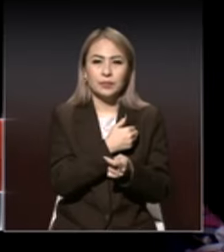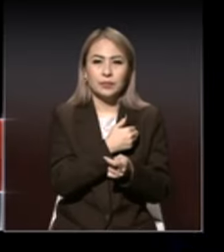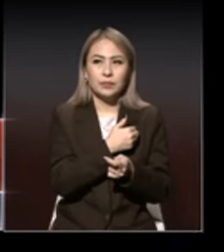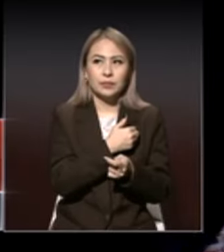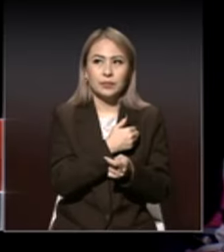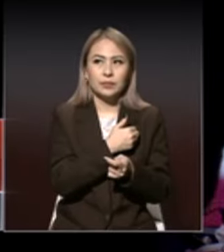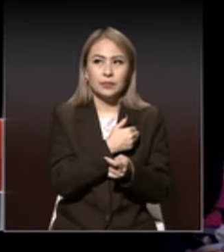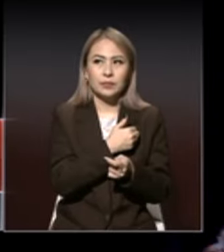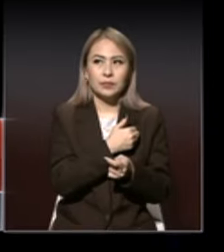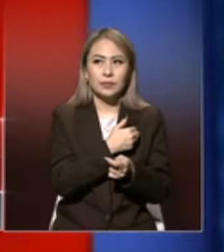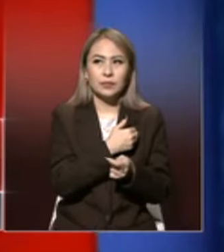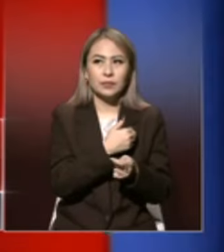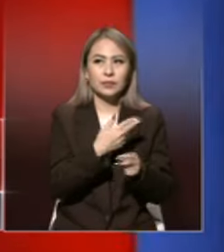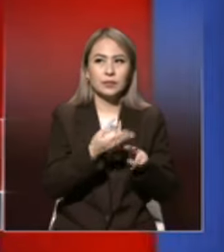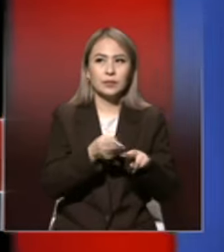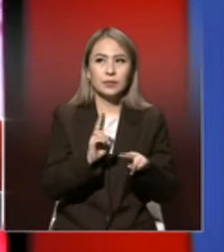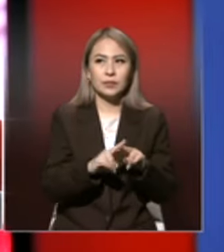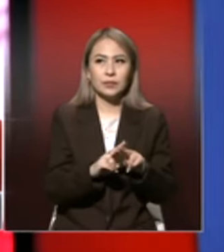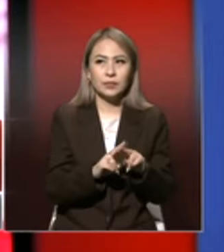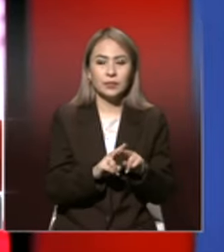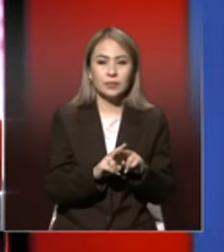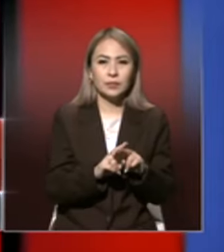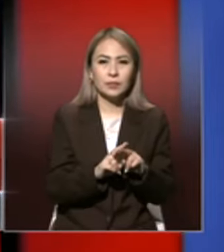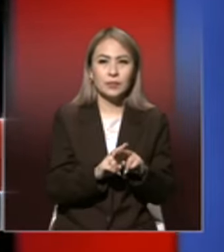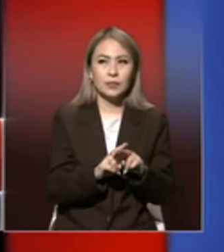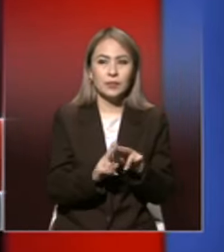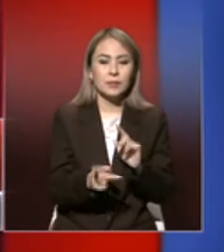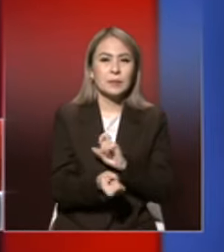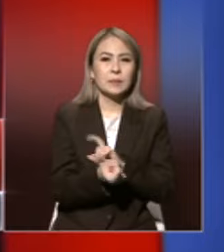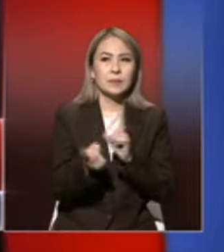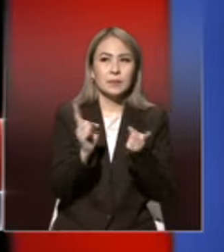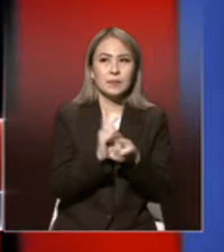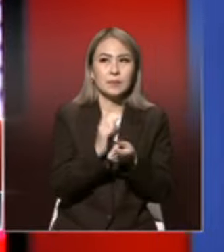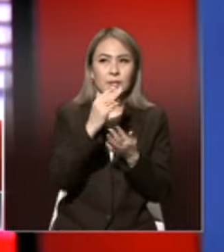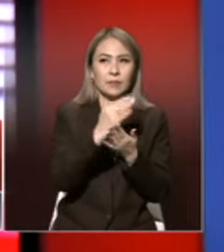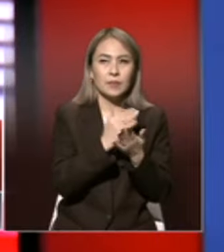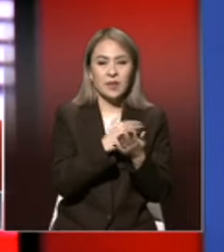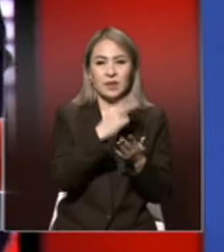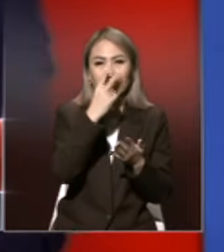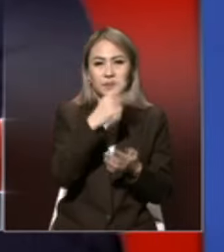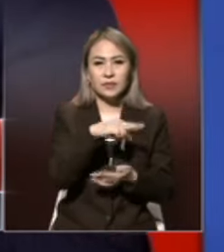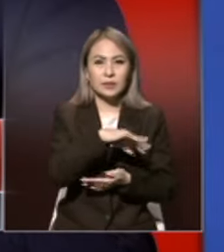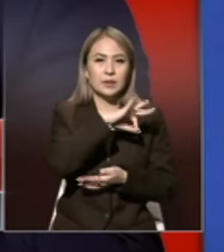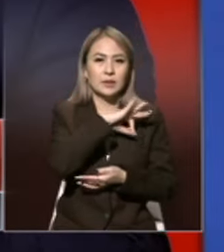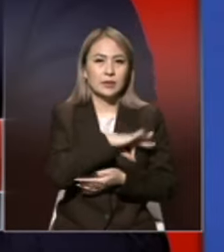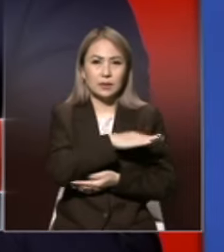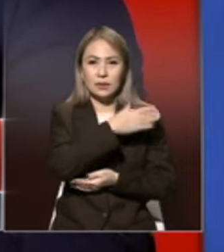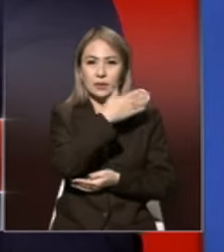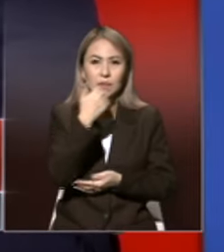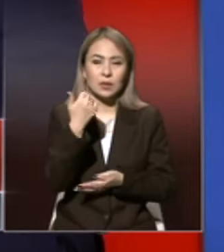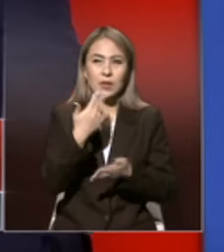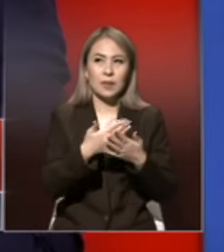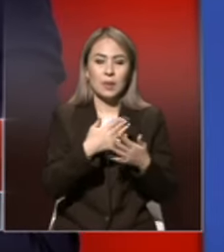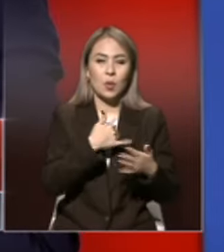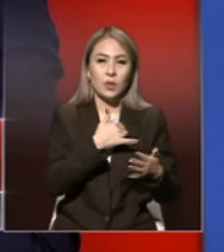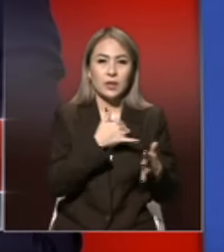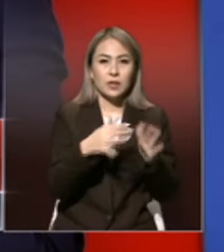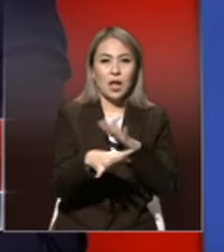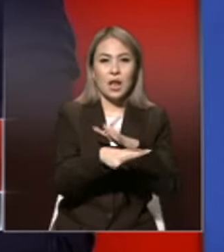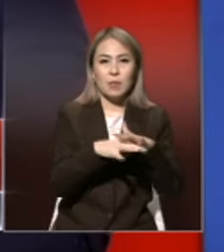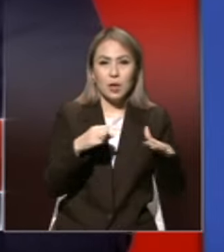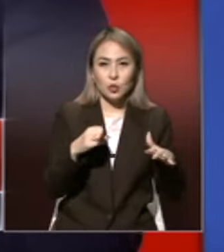бөлмей тұра тұрыңызшы. Сөйтеміз де біз керісінше бір бағытталамыз, ол жұмыс істемейтінін көреміз. Мысалыға, бізде алып қашу деген бар,